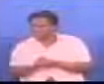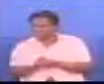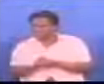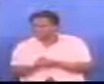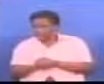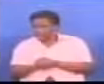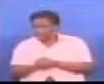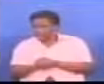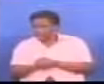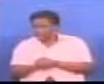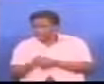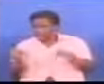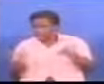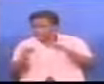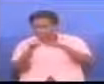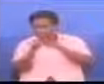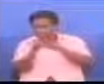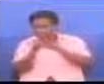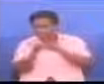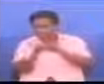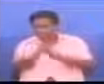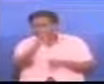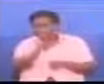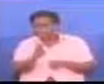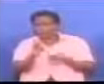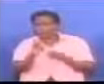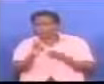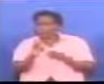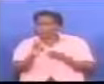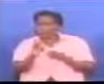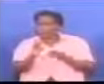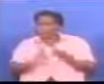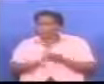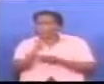bilioni 45. Kwa vyovyote vile, hii imebasti.